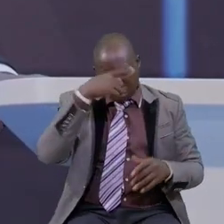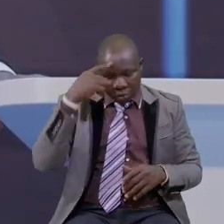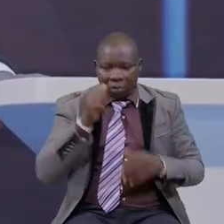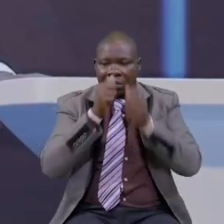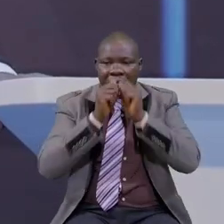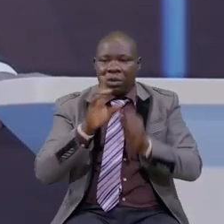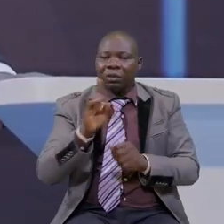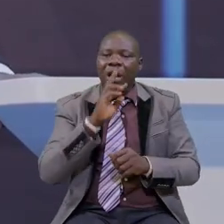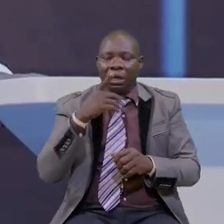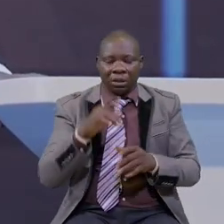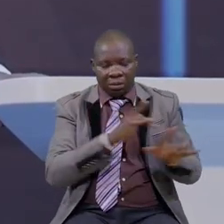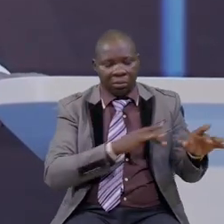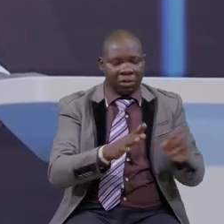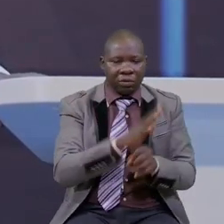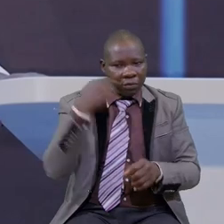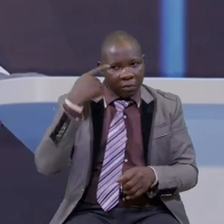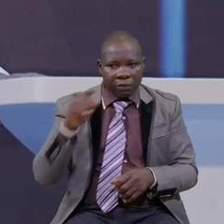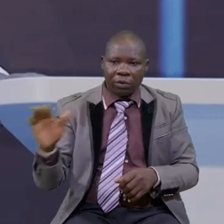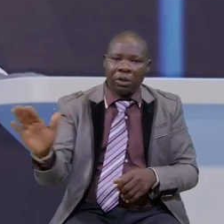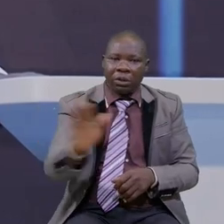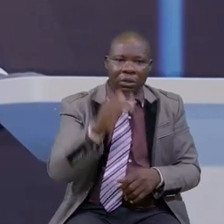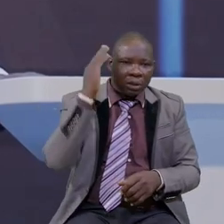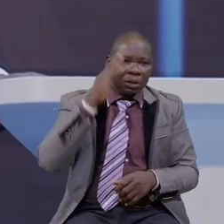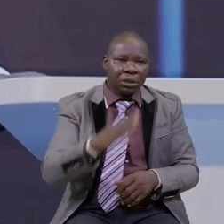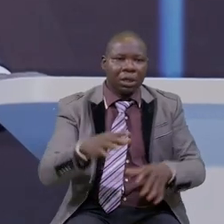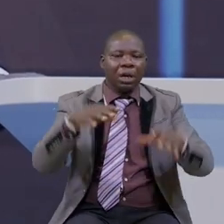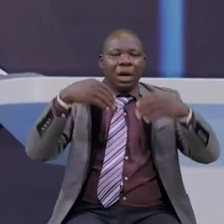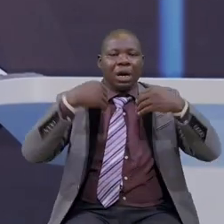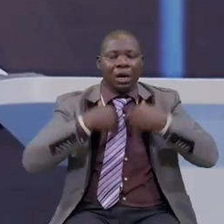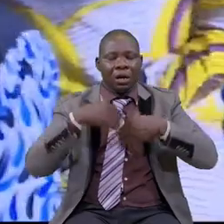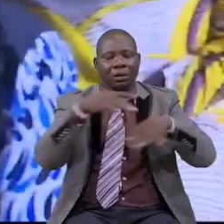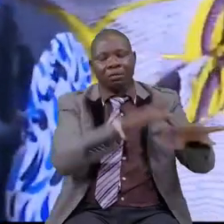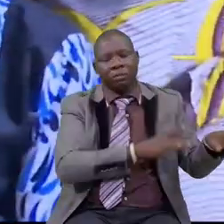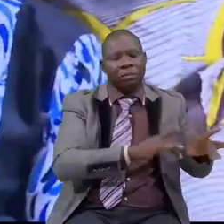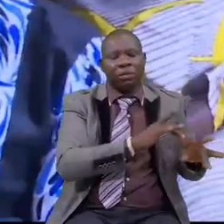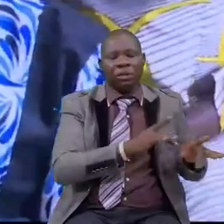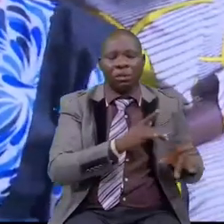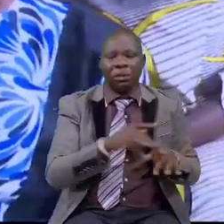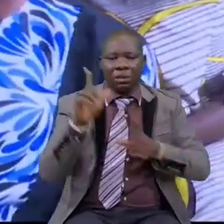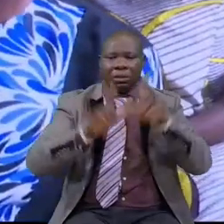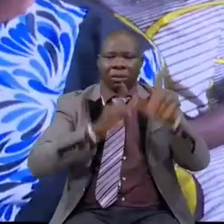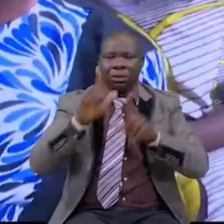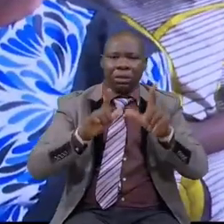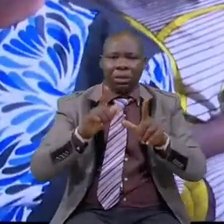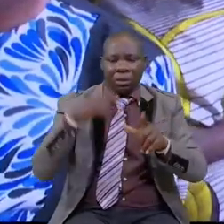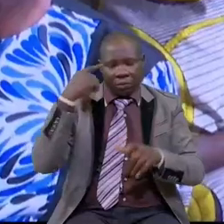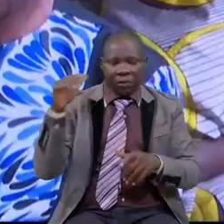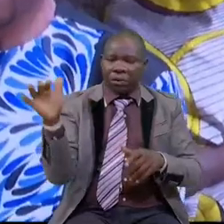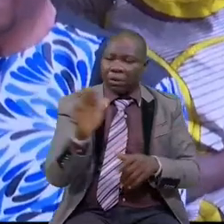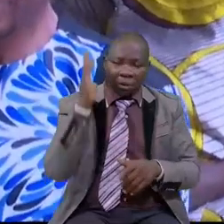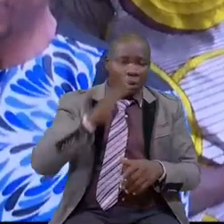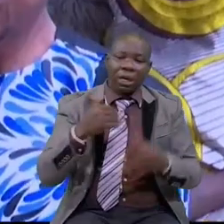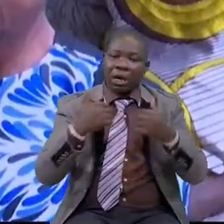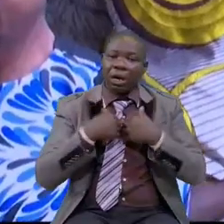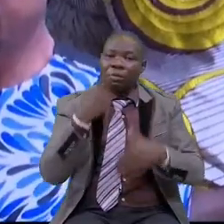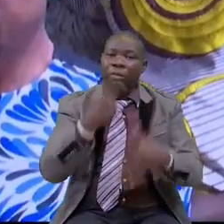les miséricordieux, car ils, dites-moi, ils obtiendront miséricorde. Comment est-ce